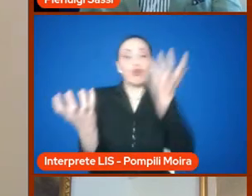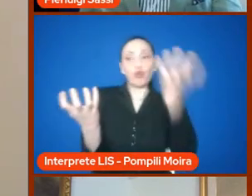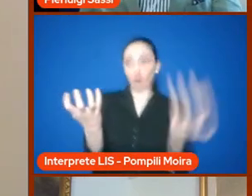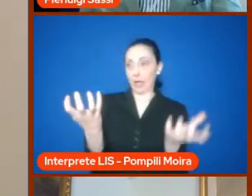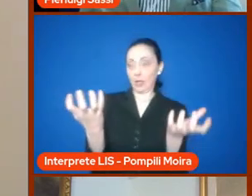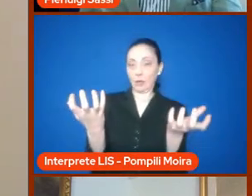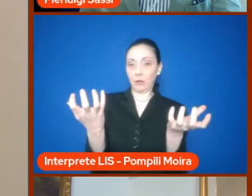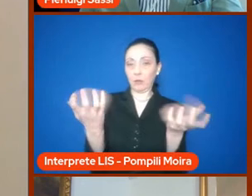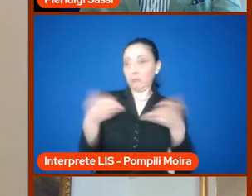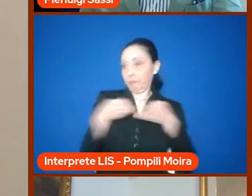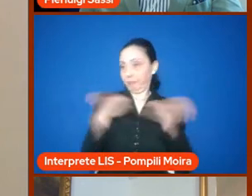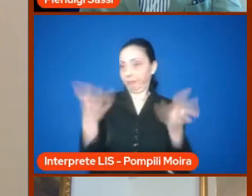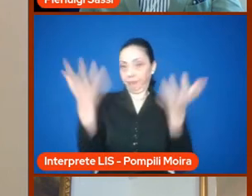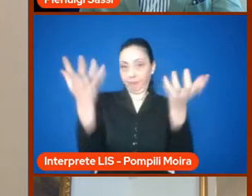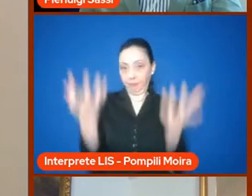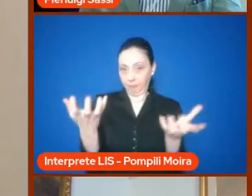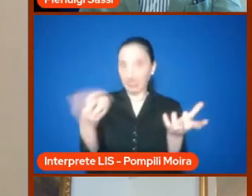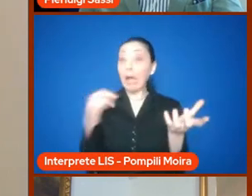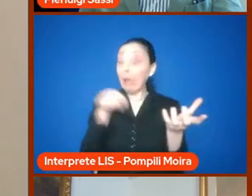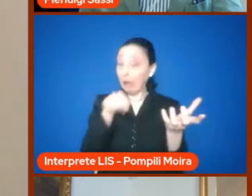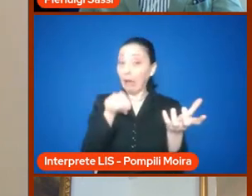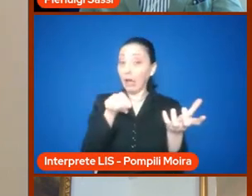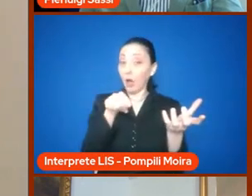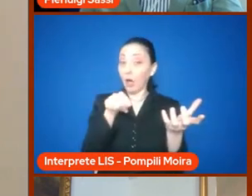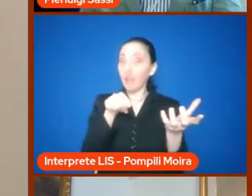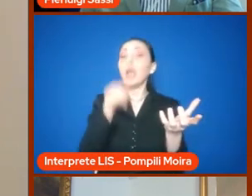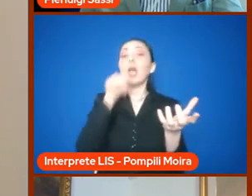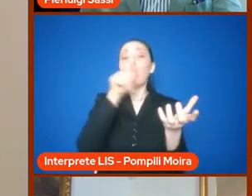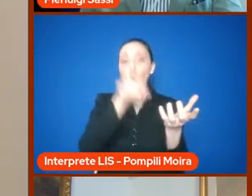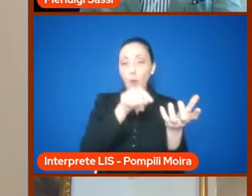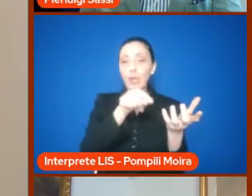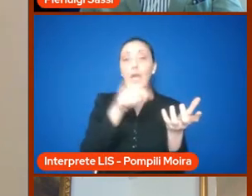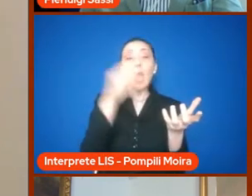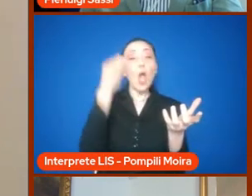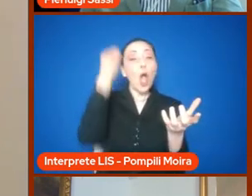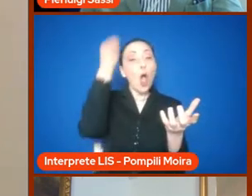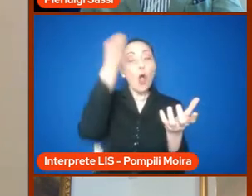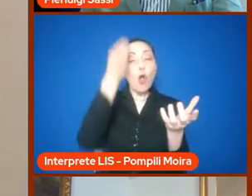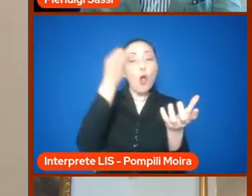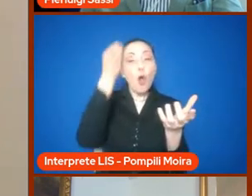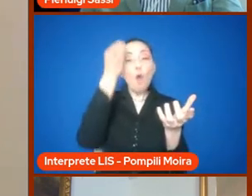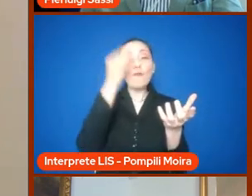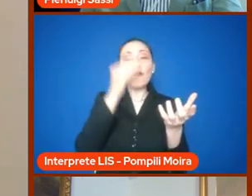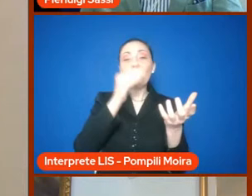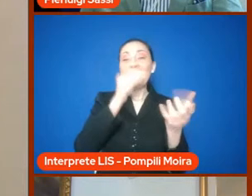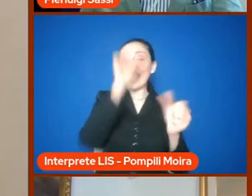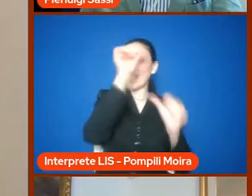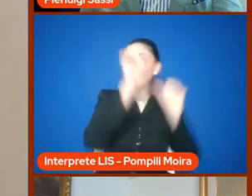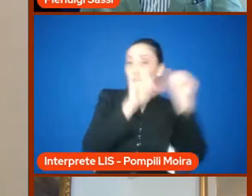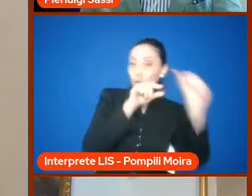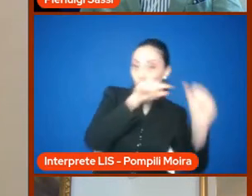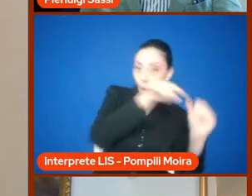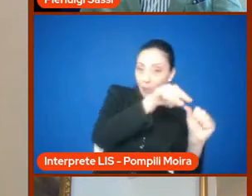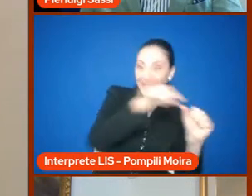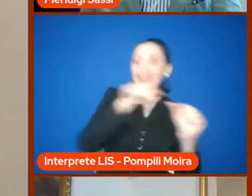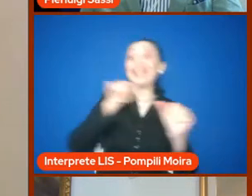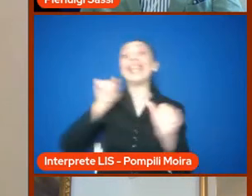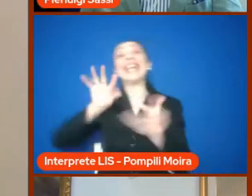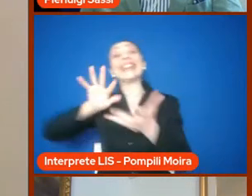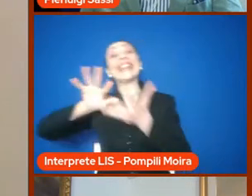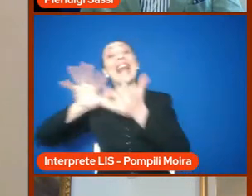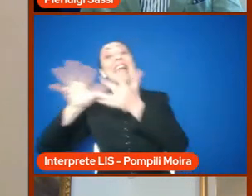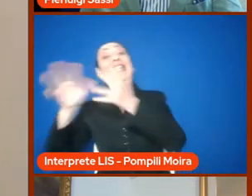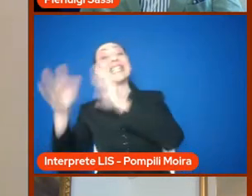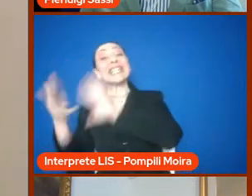vedere con la trasformazione. La conversione e la transizione. E sono sicuro che il ministro Giovannini